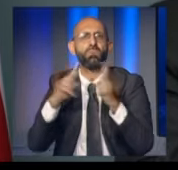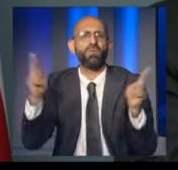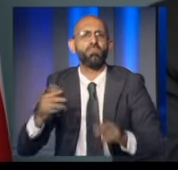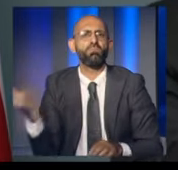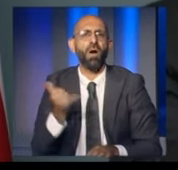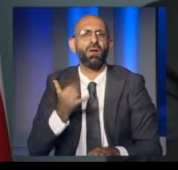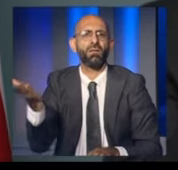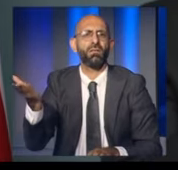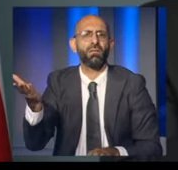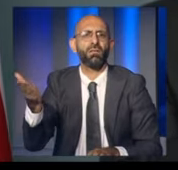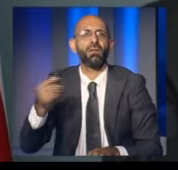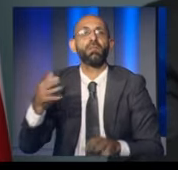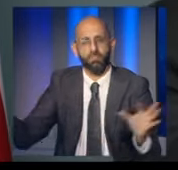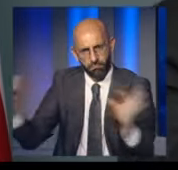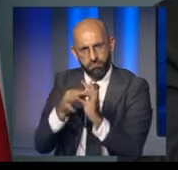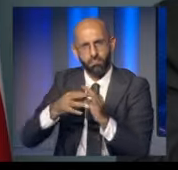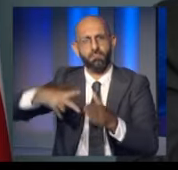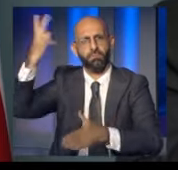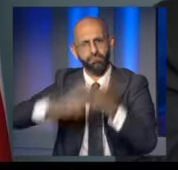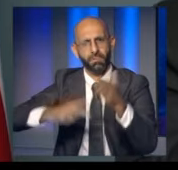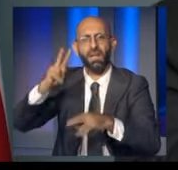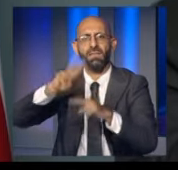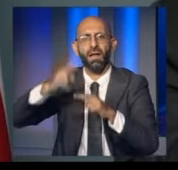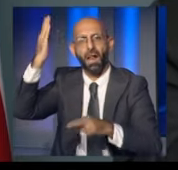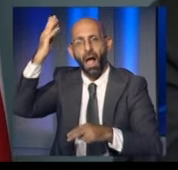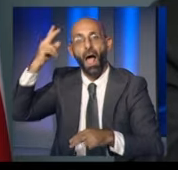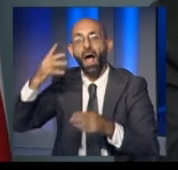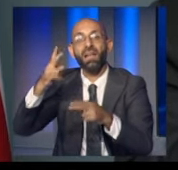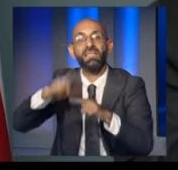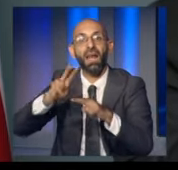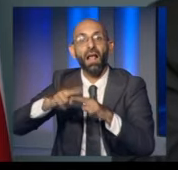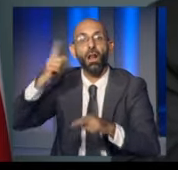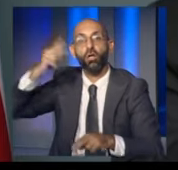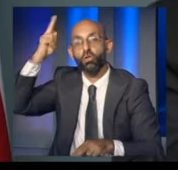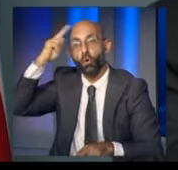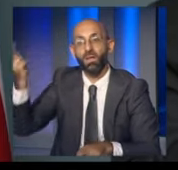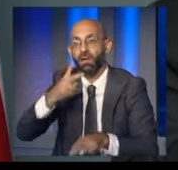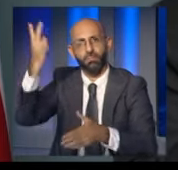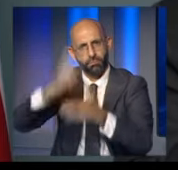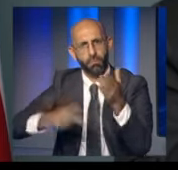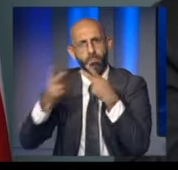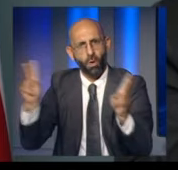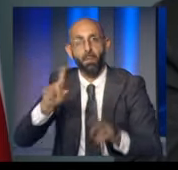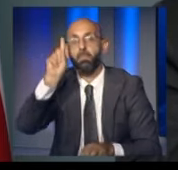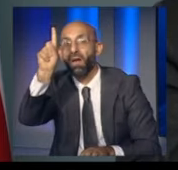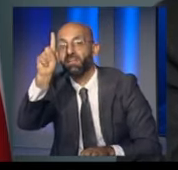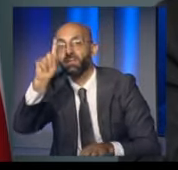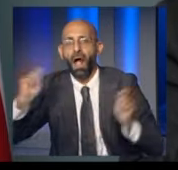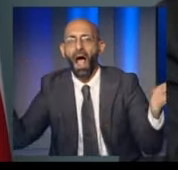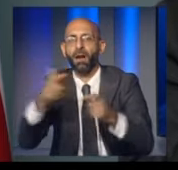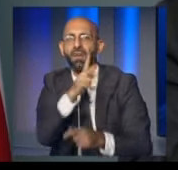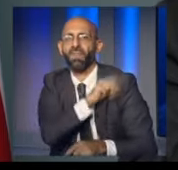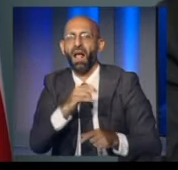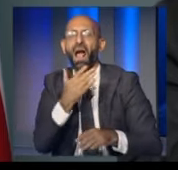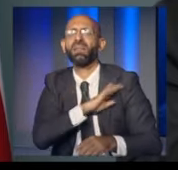الأمريكي والسعودي من اتفاق بين الأفرقاء الثلاثة، ويشمل تطبيع علاقات بين إسرائيل والسعودية مشروط بوقف الحرب